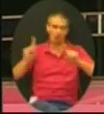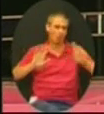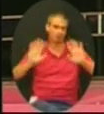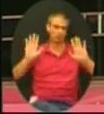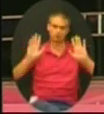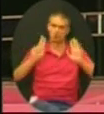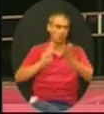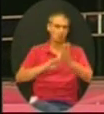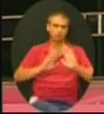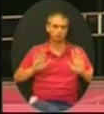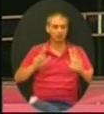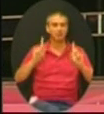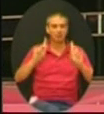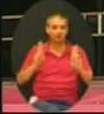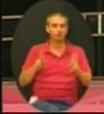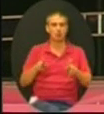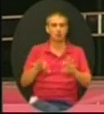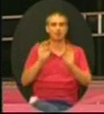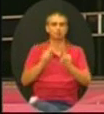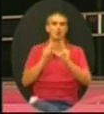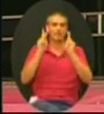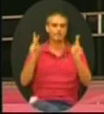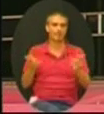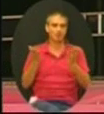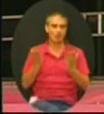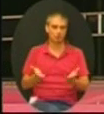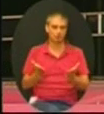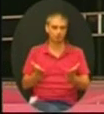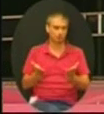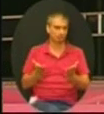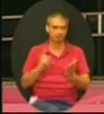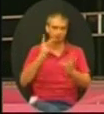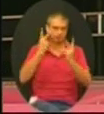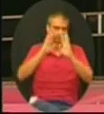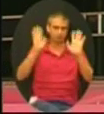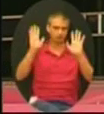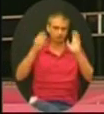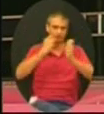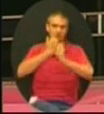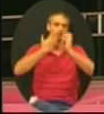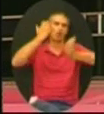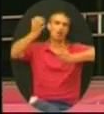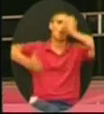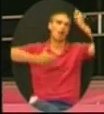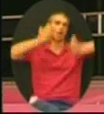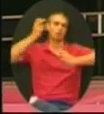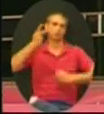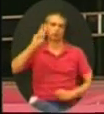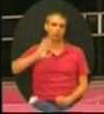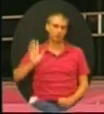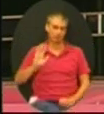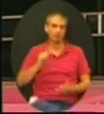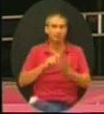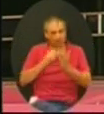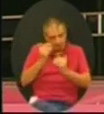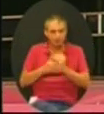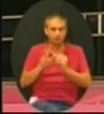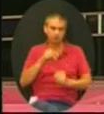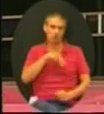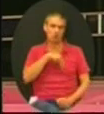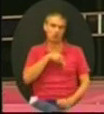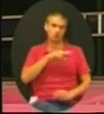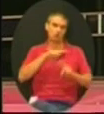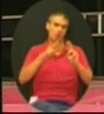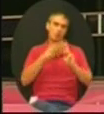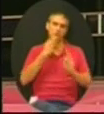מהצד הזה מוצדקת, יש פה אפשרות לפתור את המשבר הזה, ולא כדאי להלהיט אותו יותר, כי בסוף יש לנו אחריות על